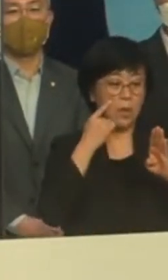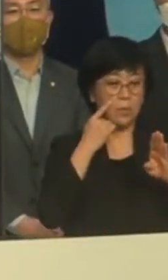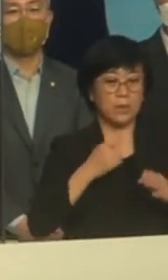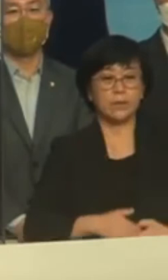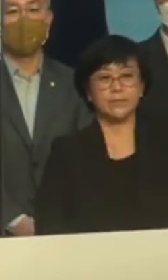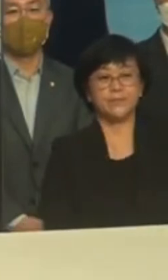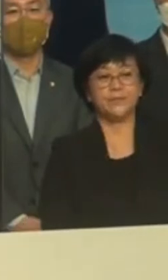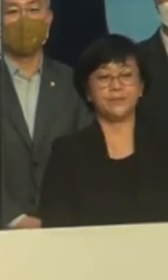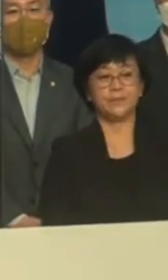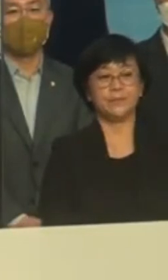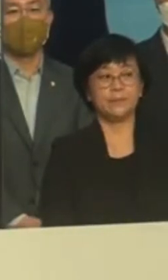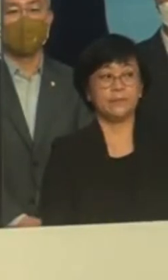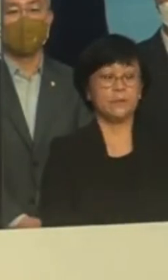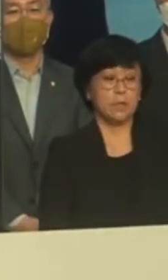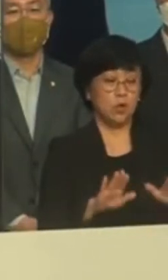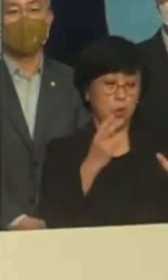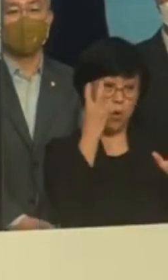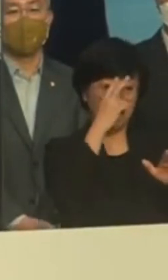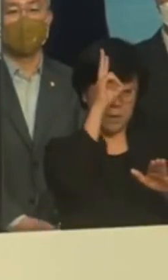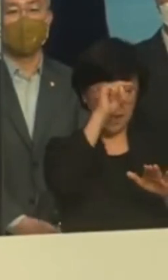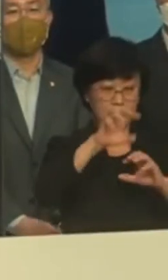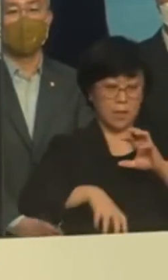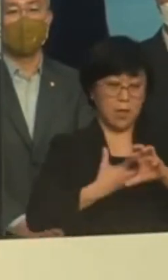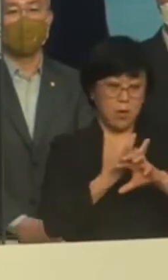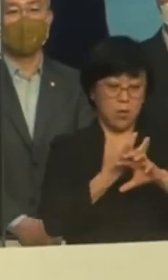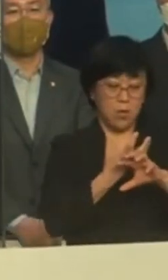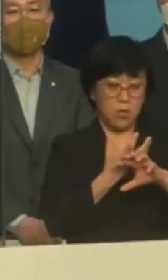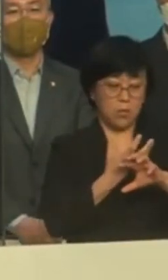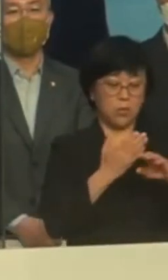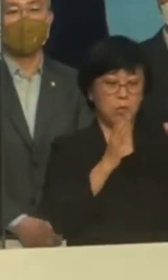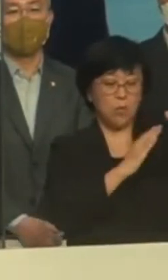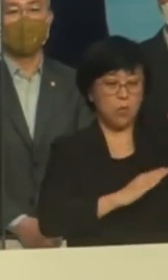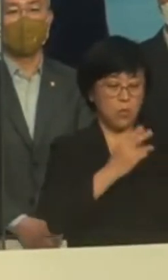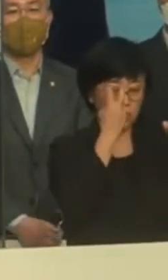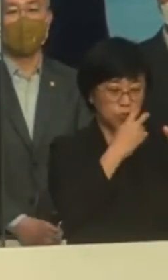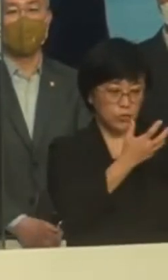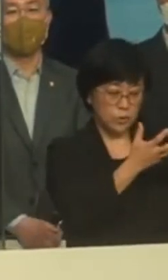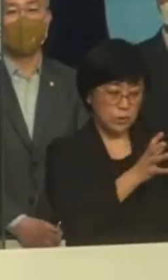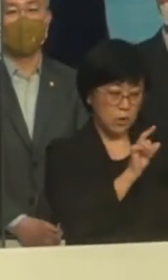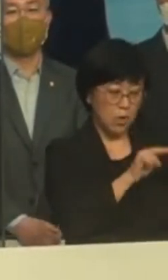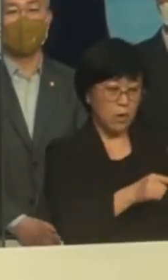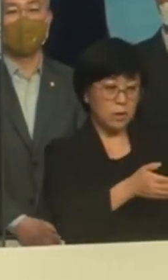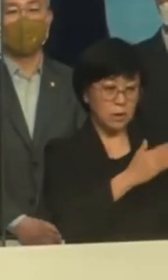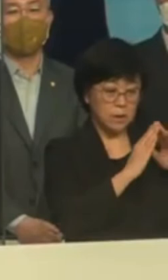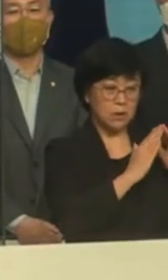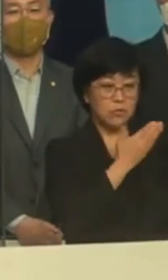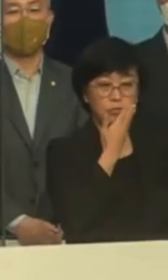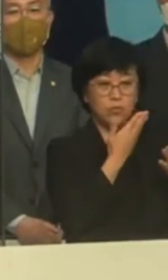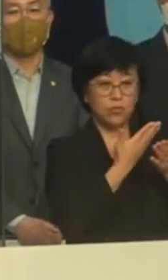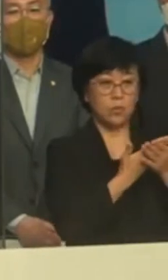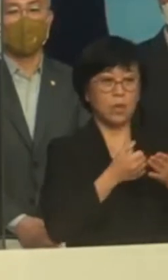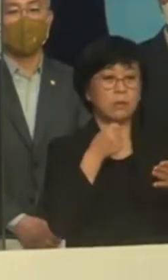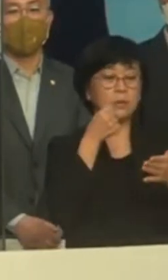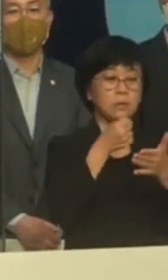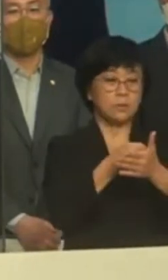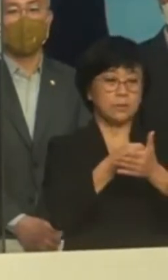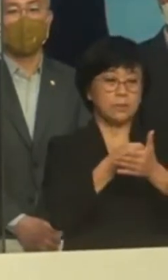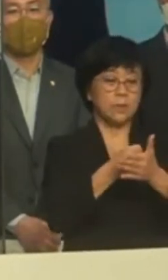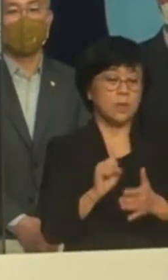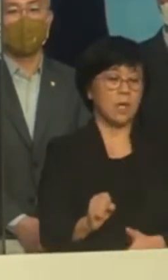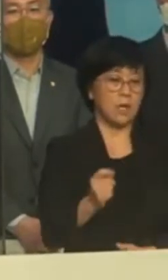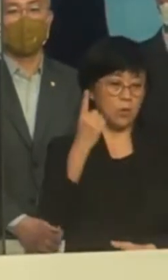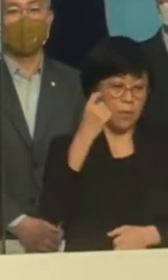그리고 이것을 검찰개혁, 공수처 설치에 중요한 결정적인